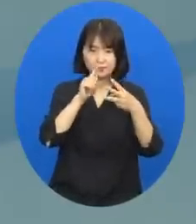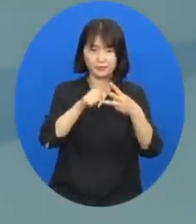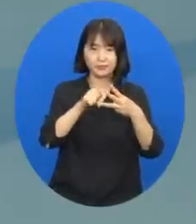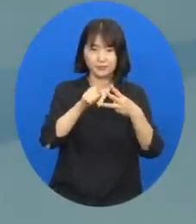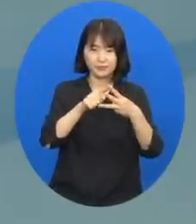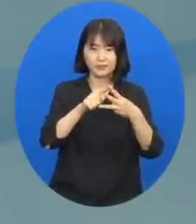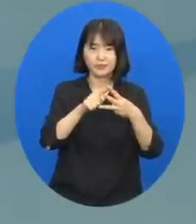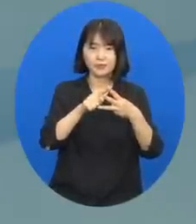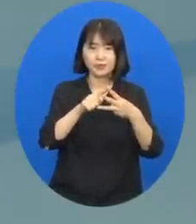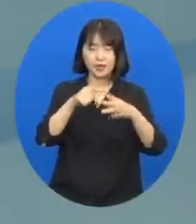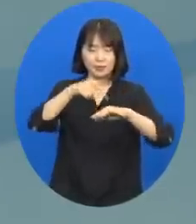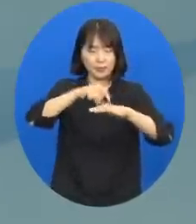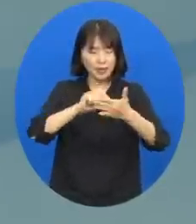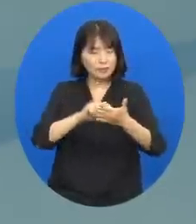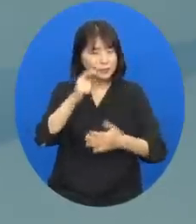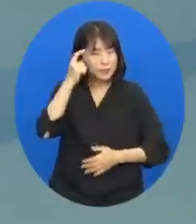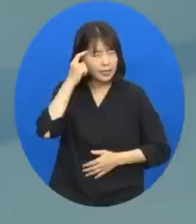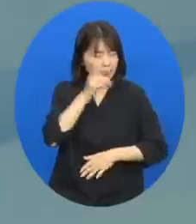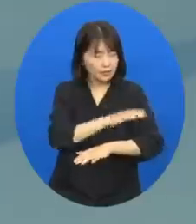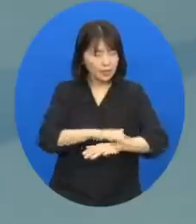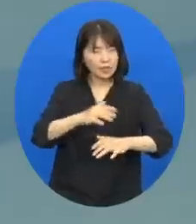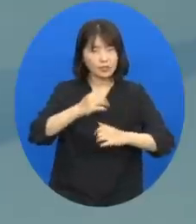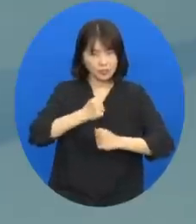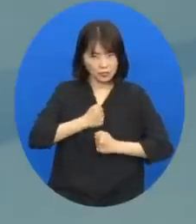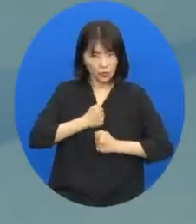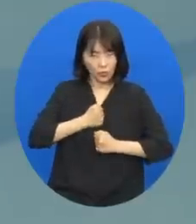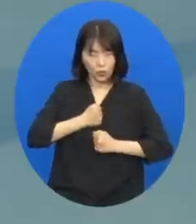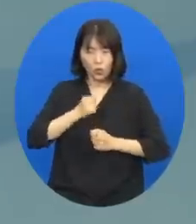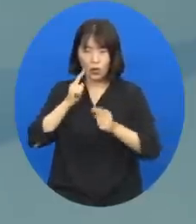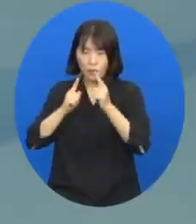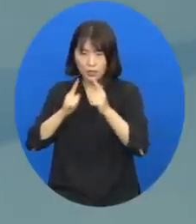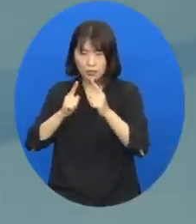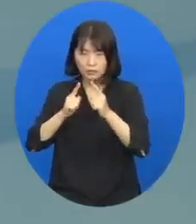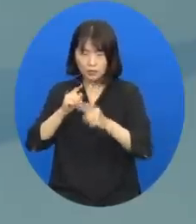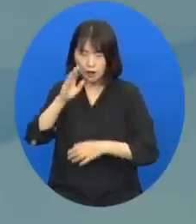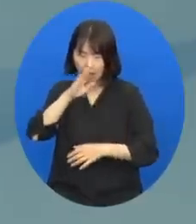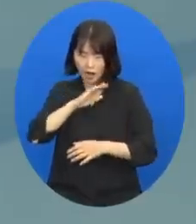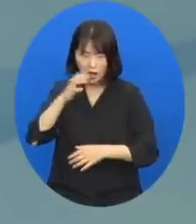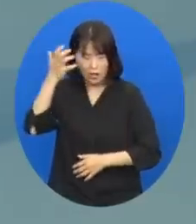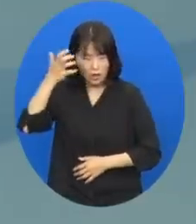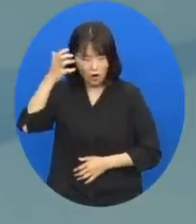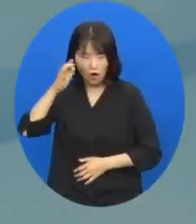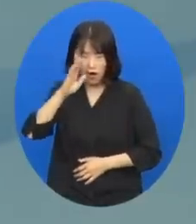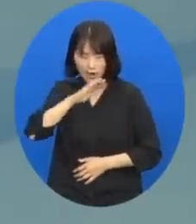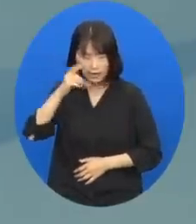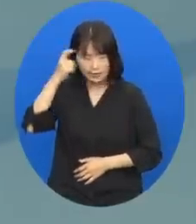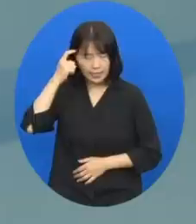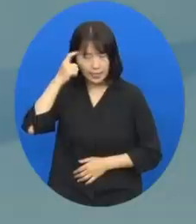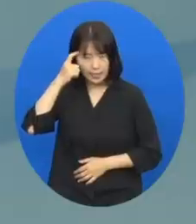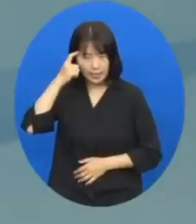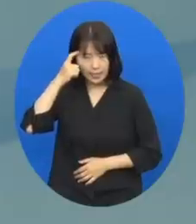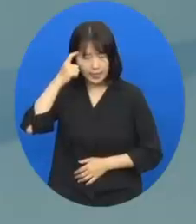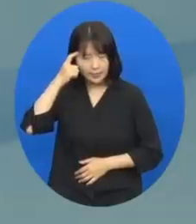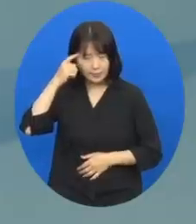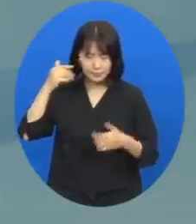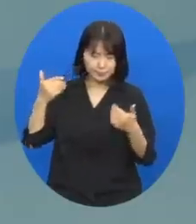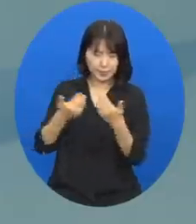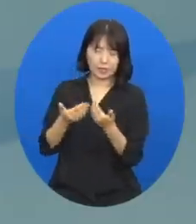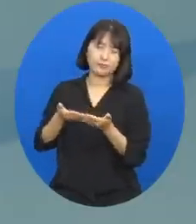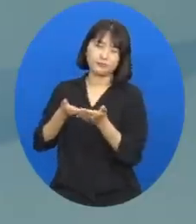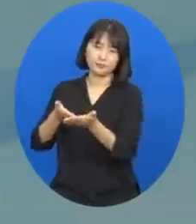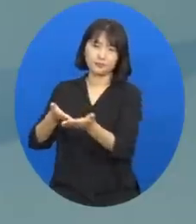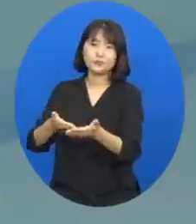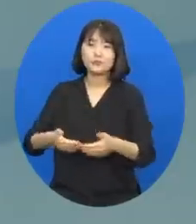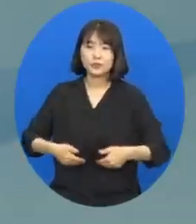마음의 생각을 여러분 지키고 말씀으로 악한 영과 악한 생각에 반론을 책이 해야 합니다 지연제